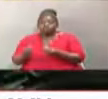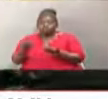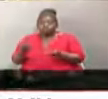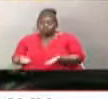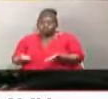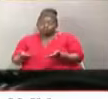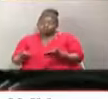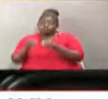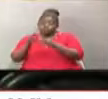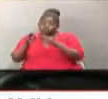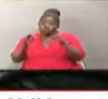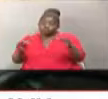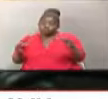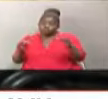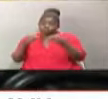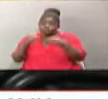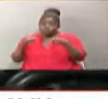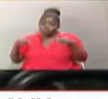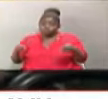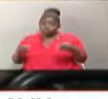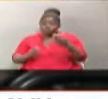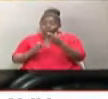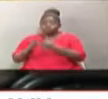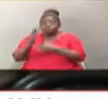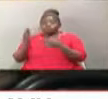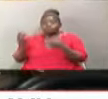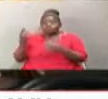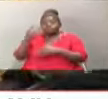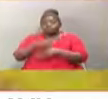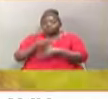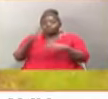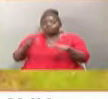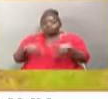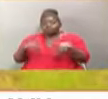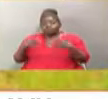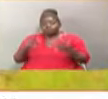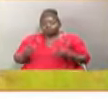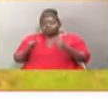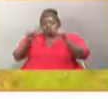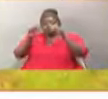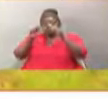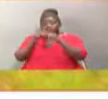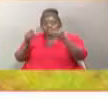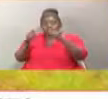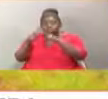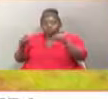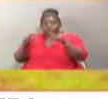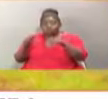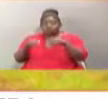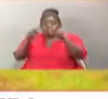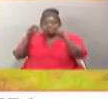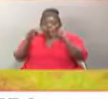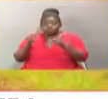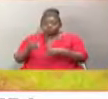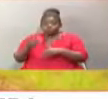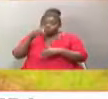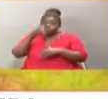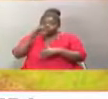ettuli asekukulu mu busumba buno okusobola okubayisa mu lunaku n'essanyu. Batalaza amaka ag'enjawulo gye batutte ebintu omubadde